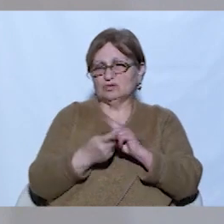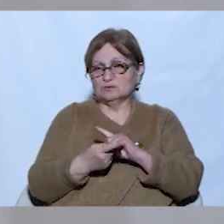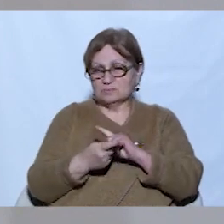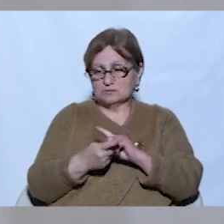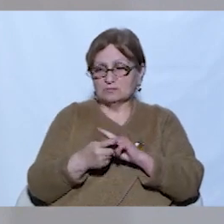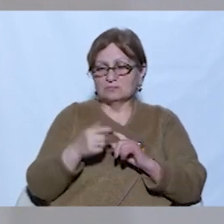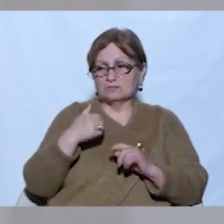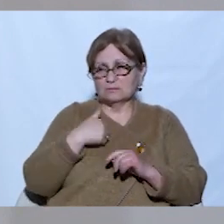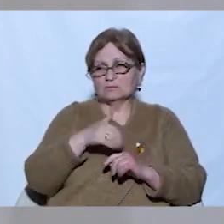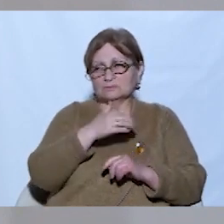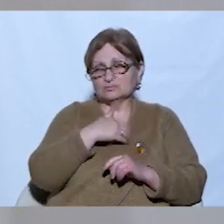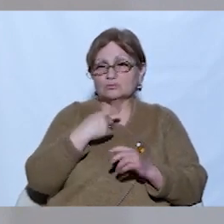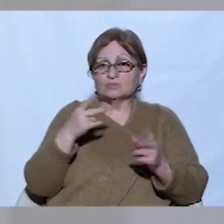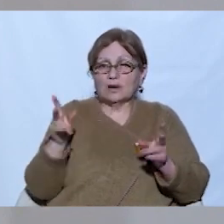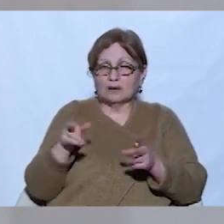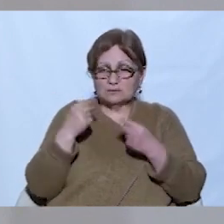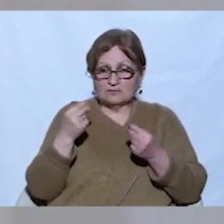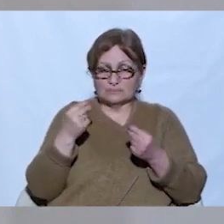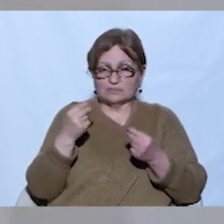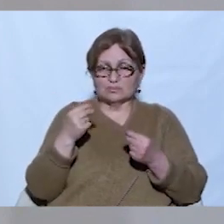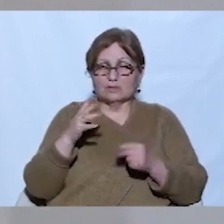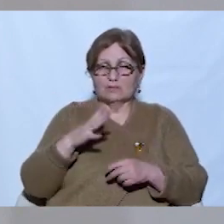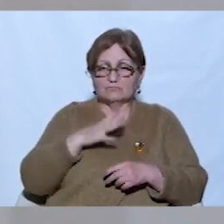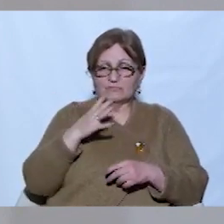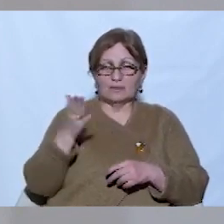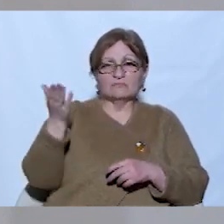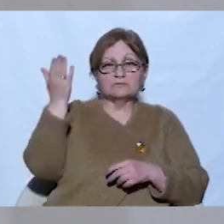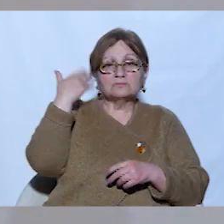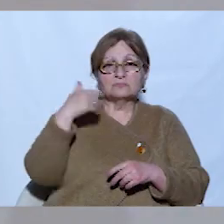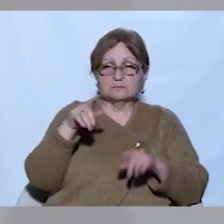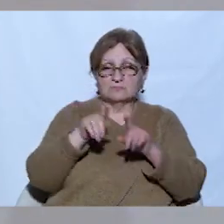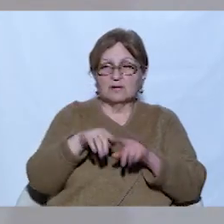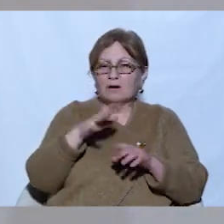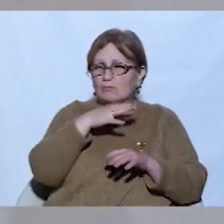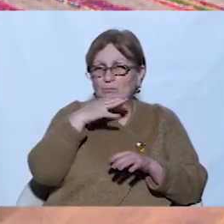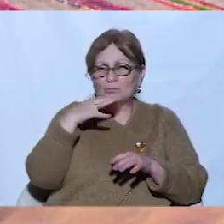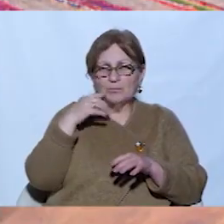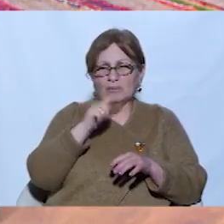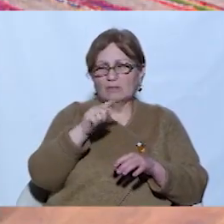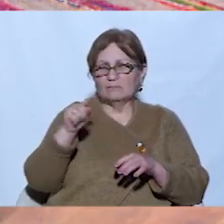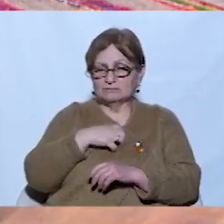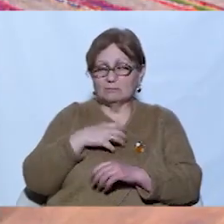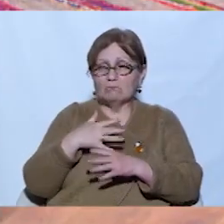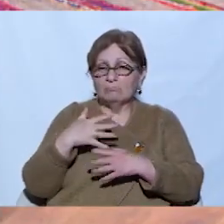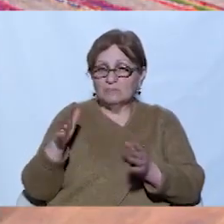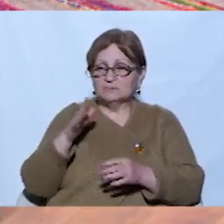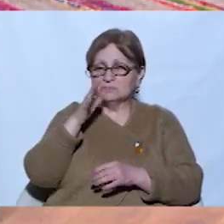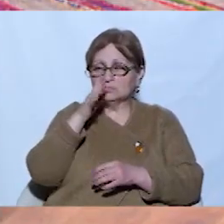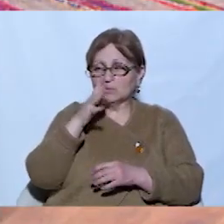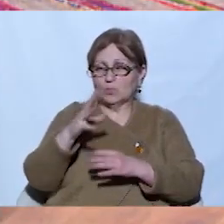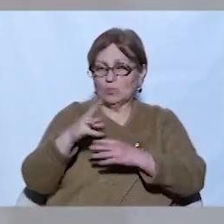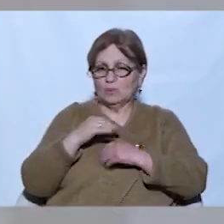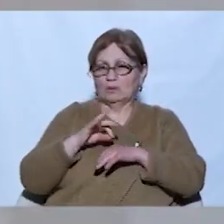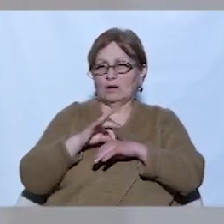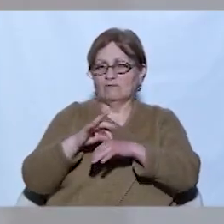ამ შეცვლის სიტუაციებში ჩვენ ყველას გვინდა რომ უნდა გადავრჩეთ და ვიყოთ ისე როგორც იქამდე ვიყავით, ხო?